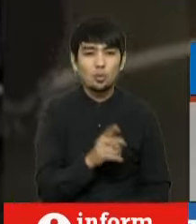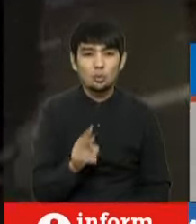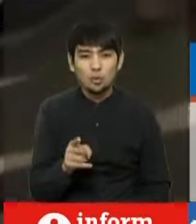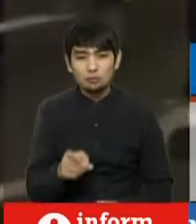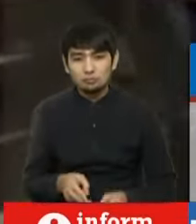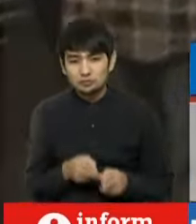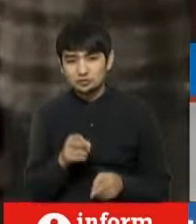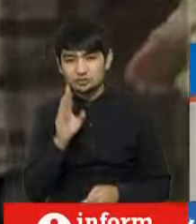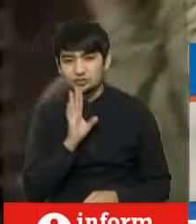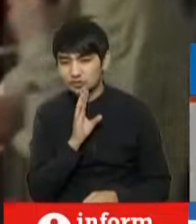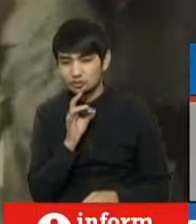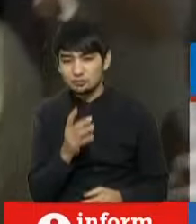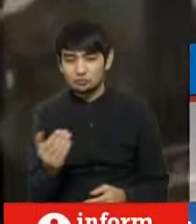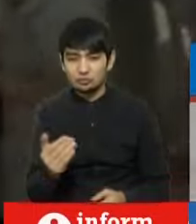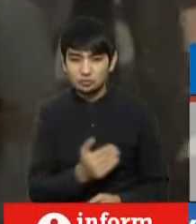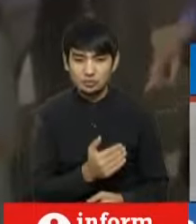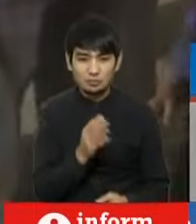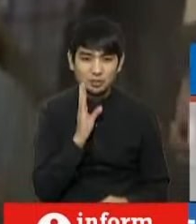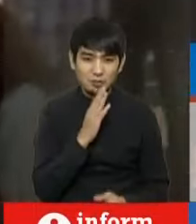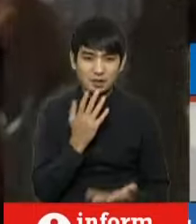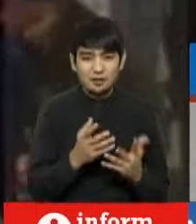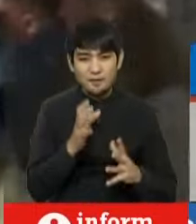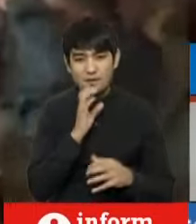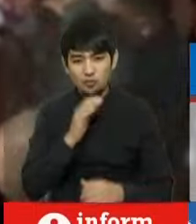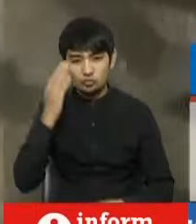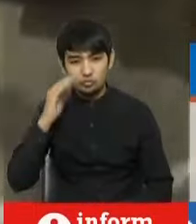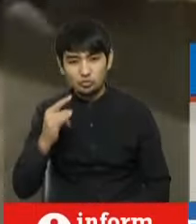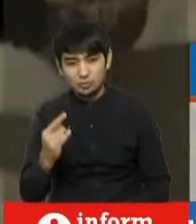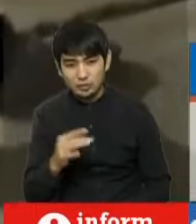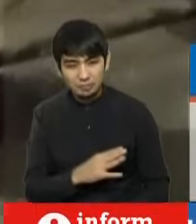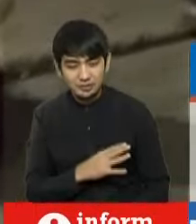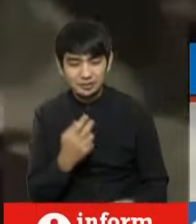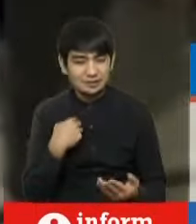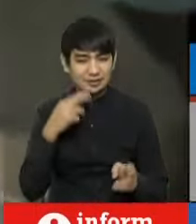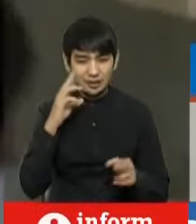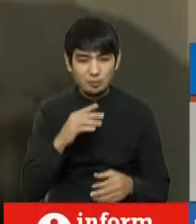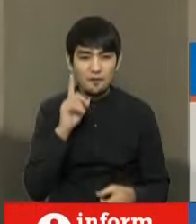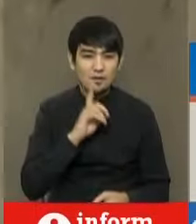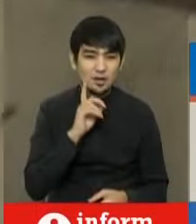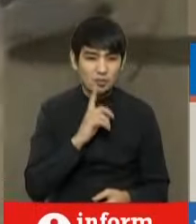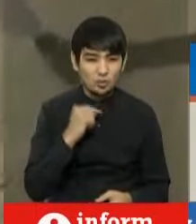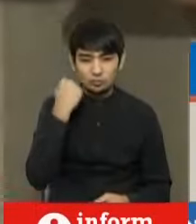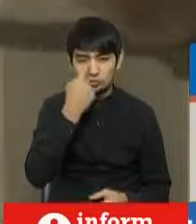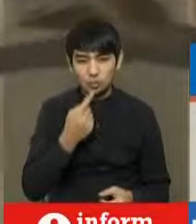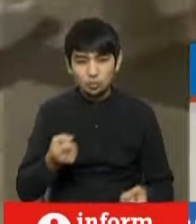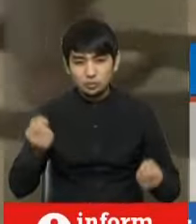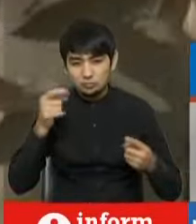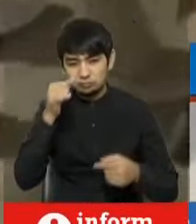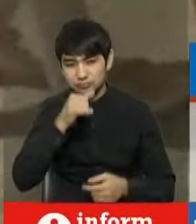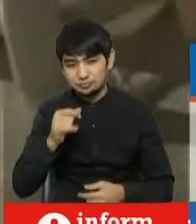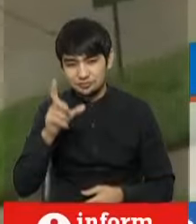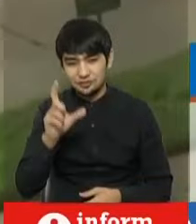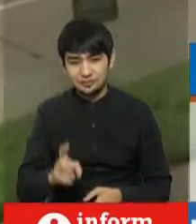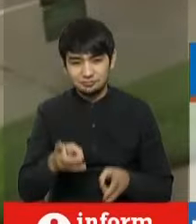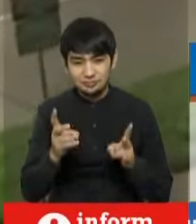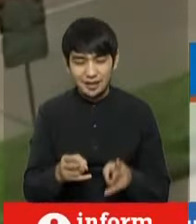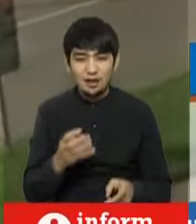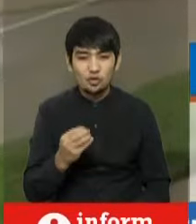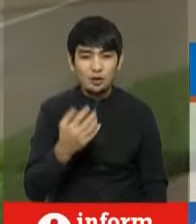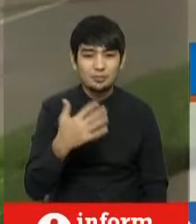преступницы есть версия что она могла похитить чужого ребёнка пока не установлена личность нападавший также пострадал